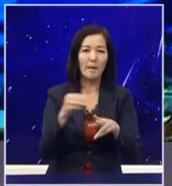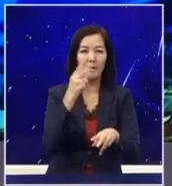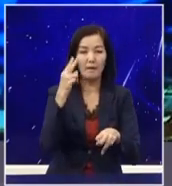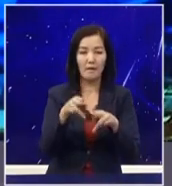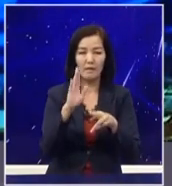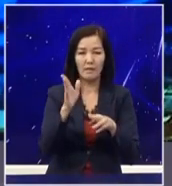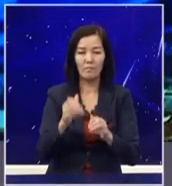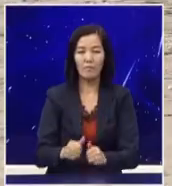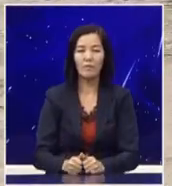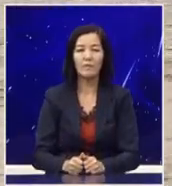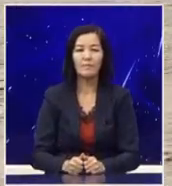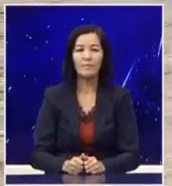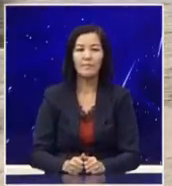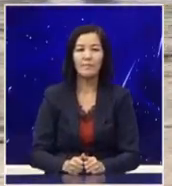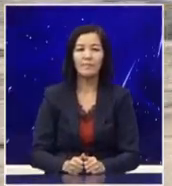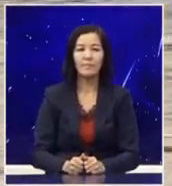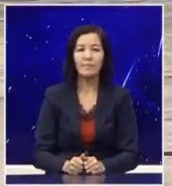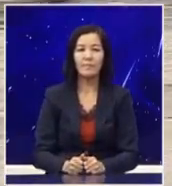бар.